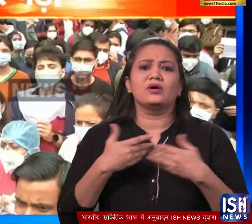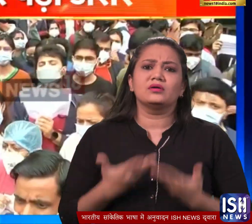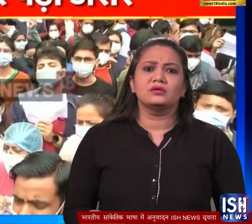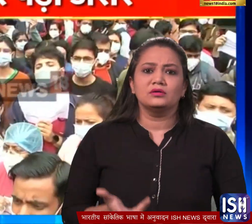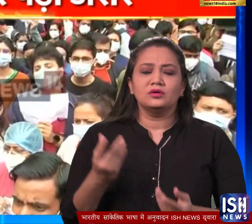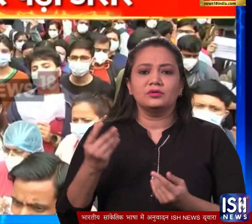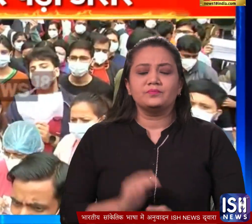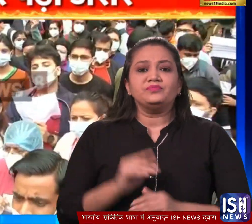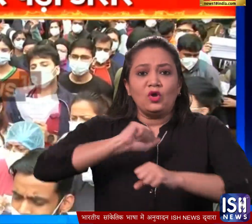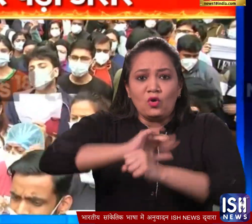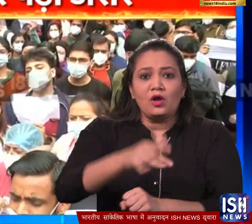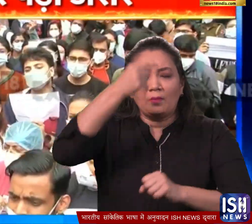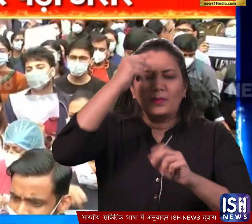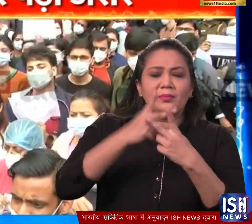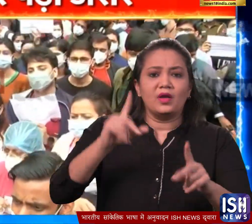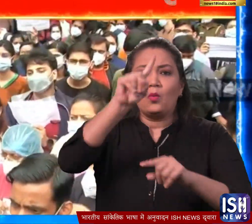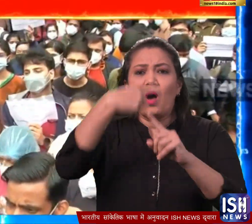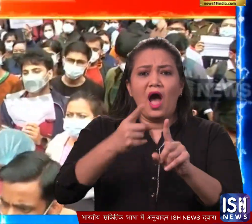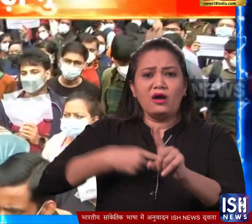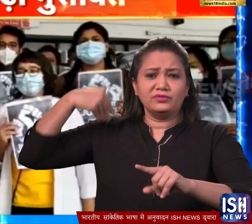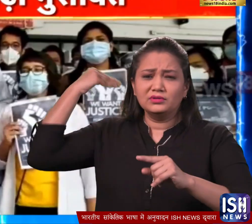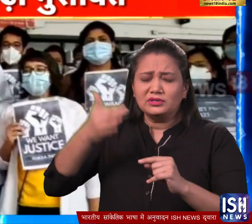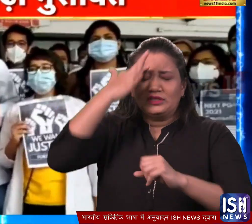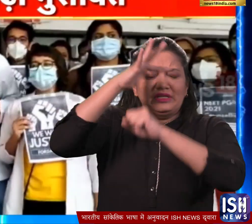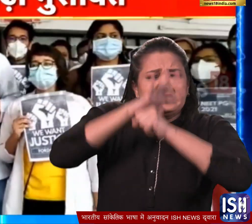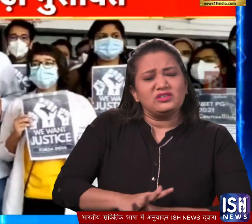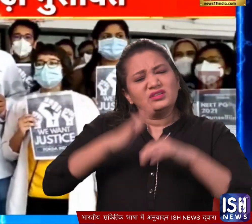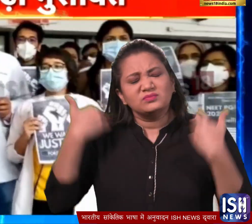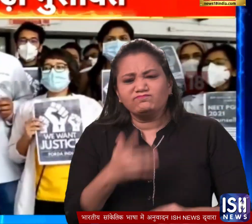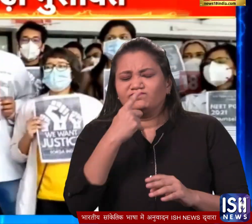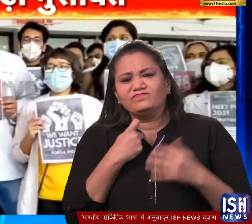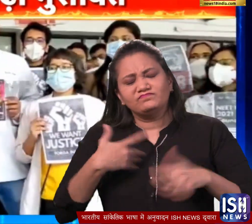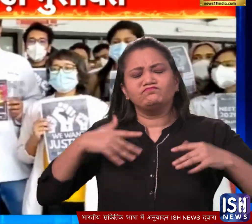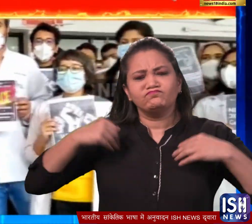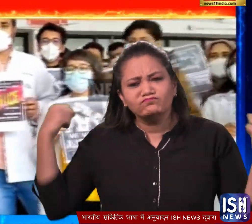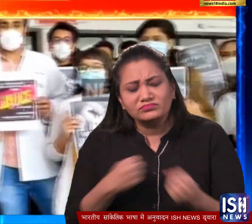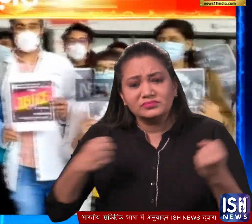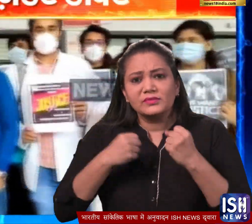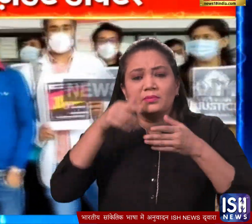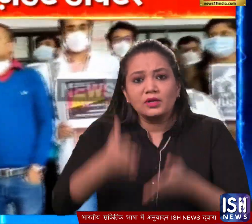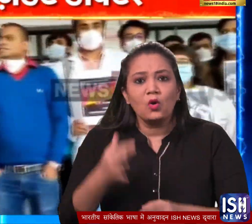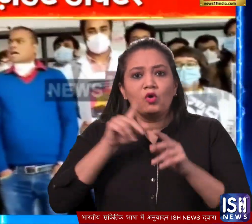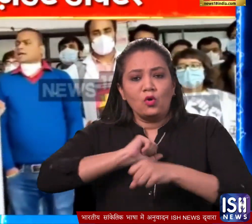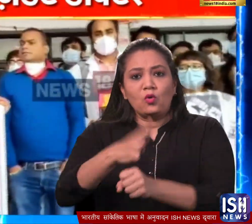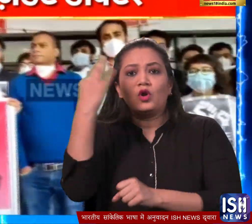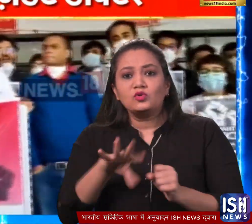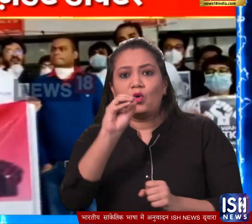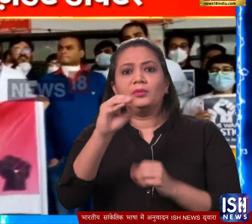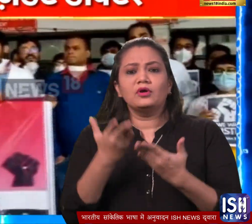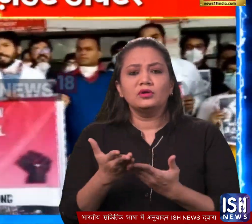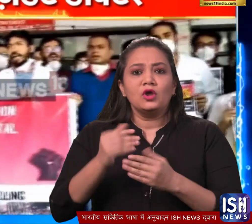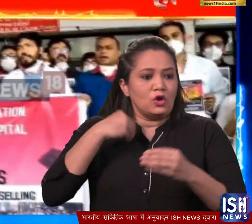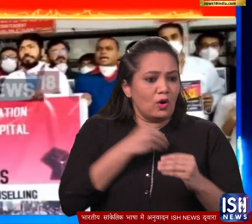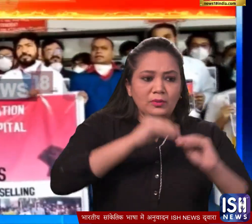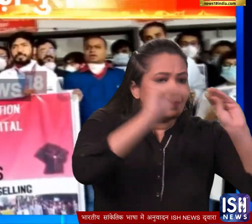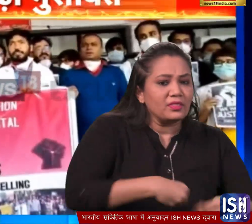हैं। उनका कहना है कि कोरोना महामारी की वजह से उन्होंने बीते 1.5 साल से तनाव के बावजूद काम किया, लेकिन अब कोरोना के नए वेरिएंट के आने के बाद डॉक्टरों